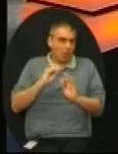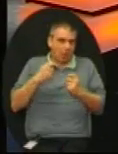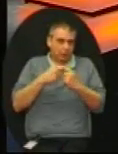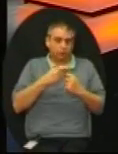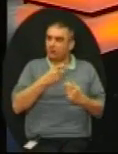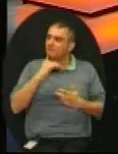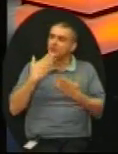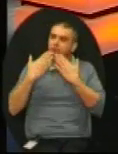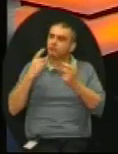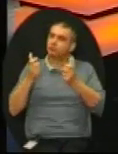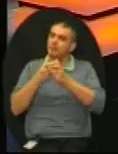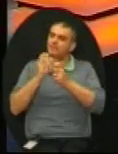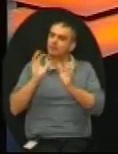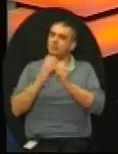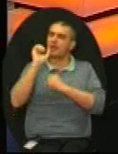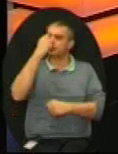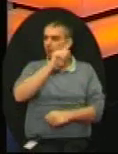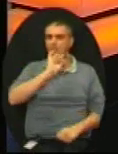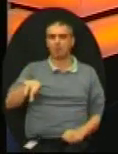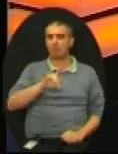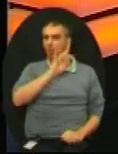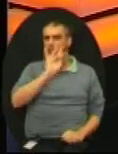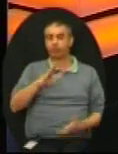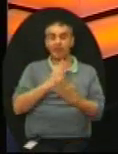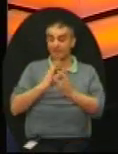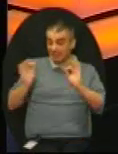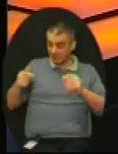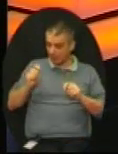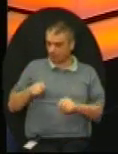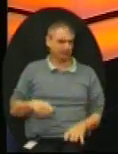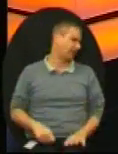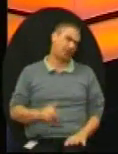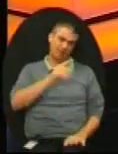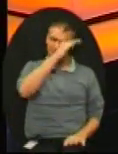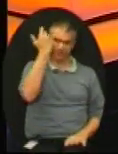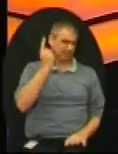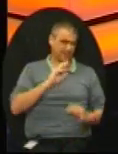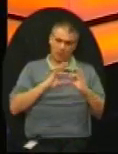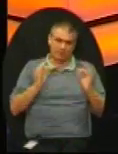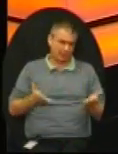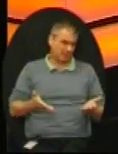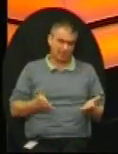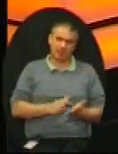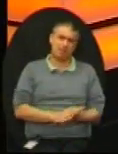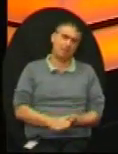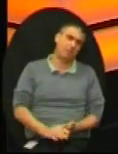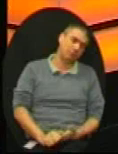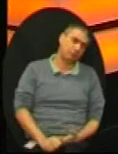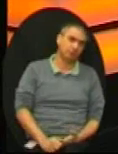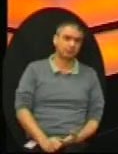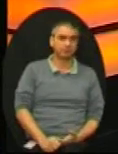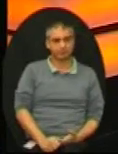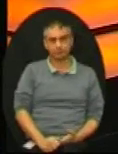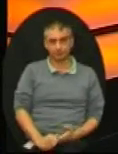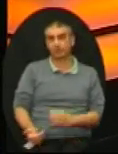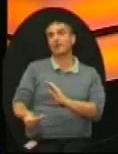דבר. אוקיי, וישיבות הסיעה של המחנה הציוני, שמהם את נעדרת כבר מתחילת המושב. לא, אל תגזים, זה לא מתחילת המושב, זה...